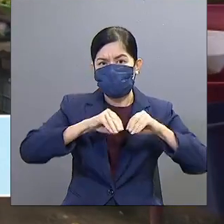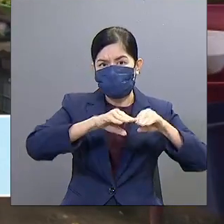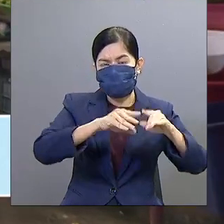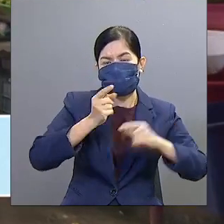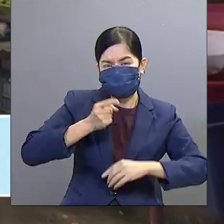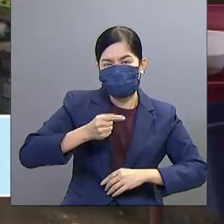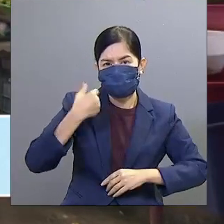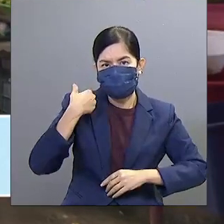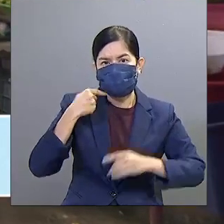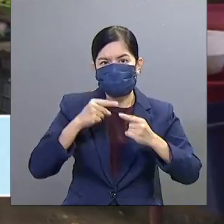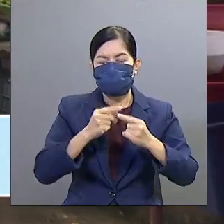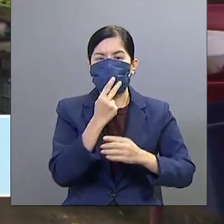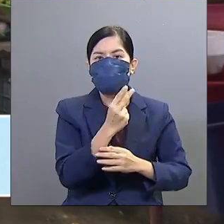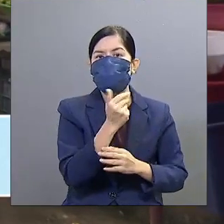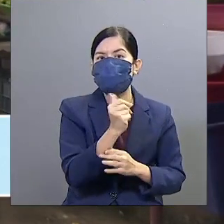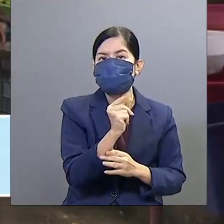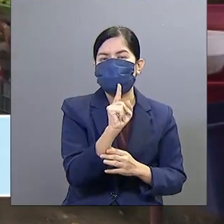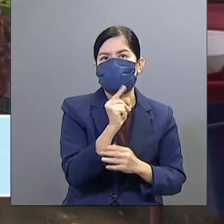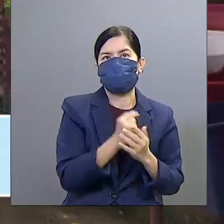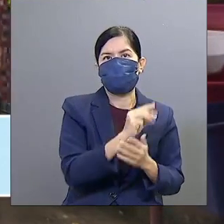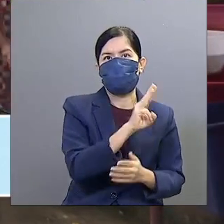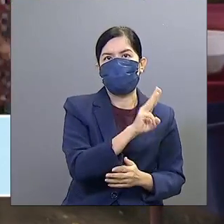อายุสามารถติดตามได้ที่